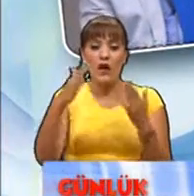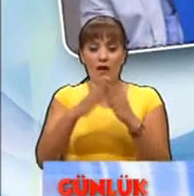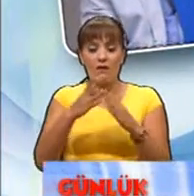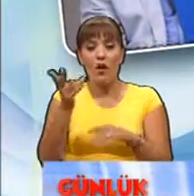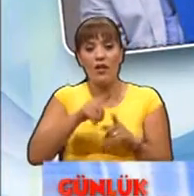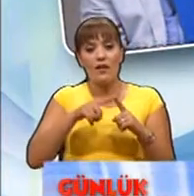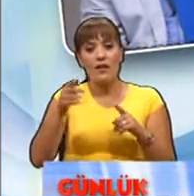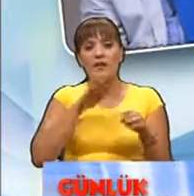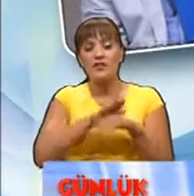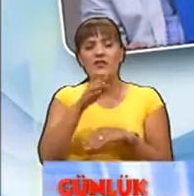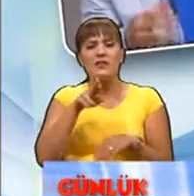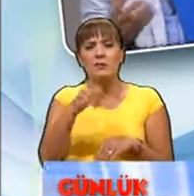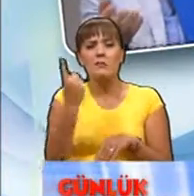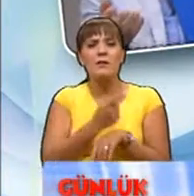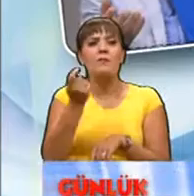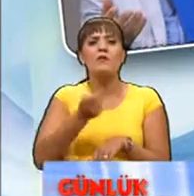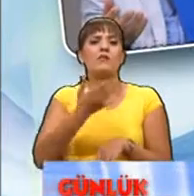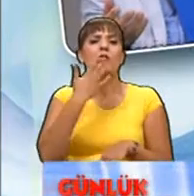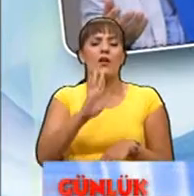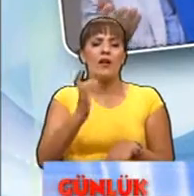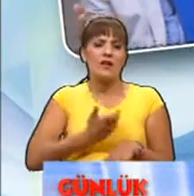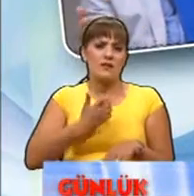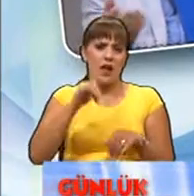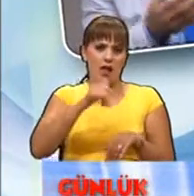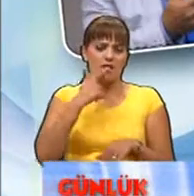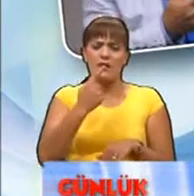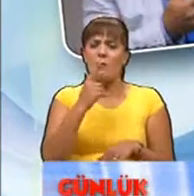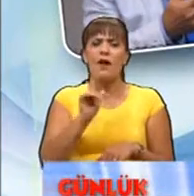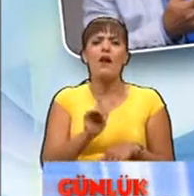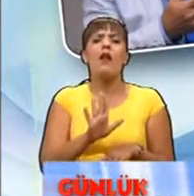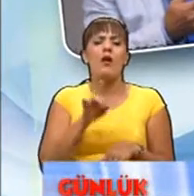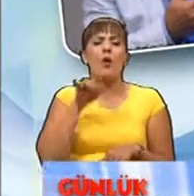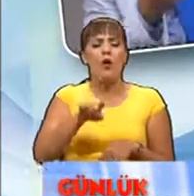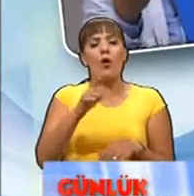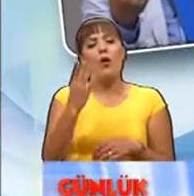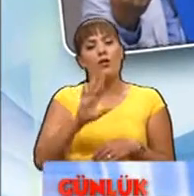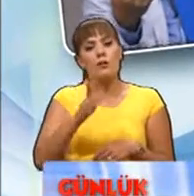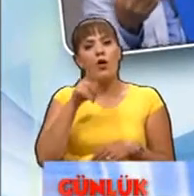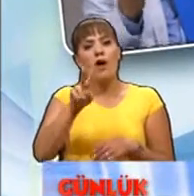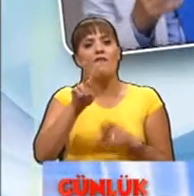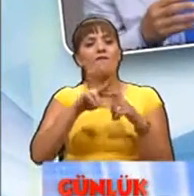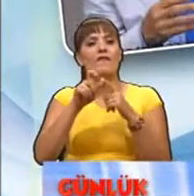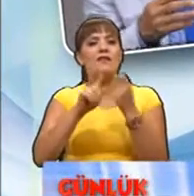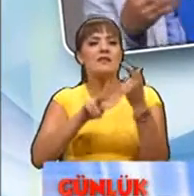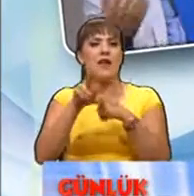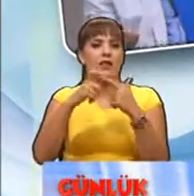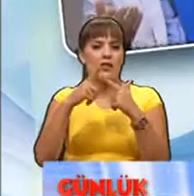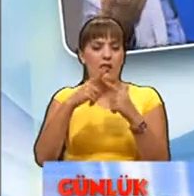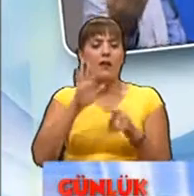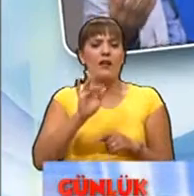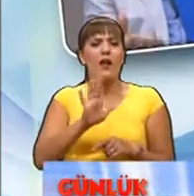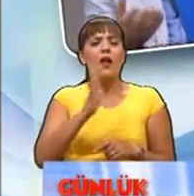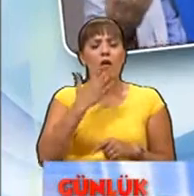evde ölene kadar yaşayacak gibi bir mecburiyet demesine yok. Bu yasal yok. Hakkıdır yani. Demesine gerek yok. O zaten olabilir, o vasiyettir. Ama gerek yok